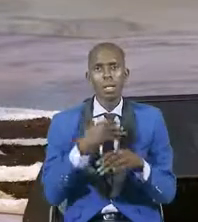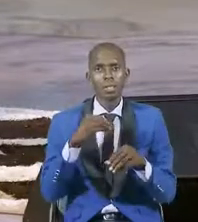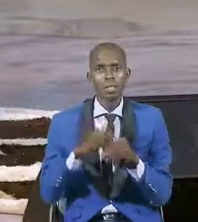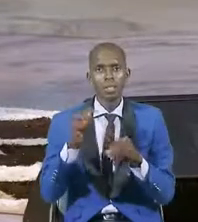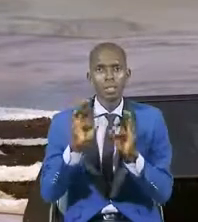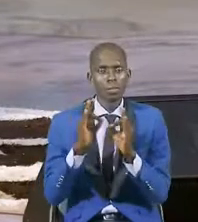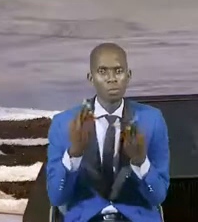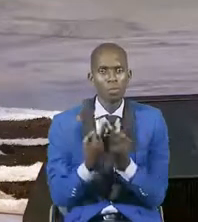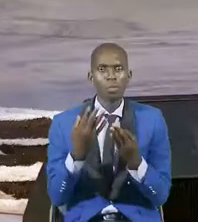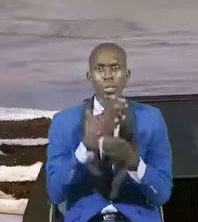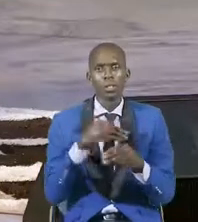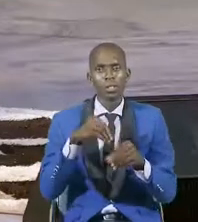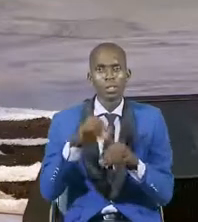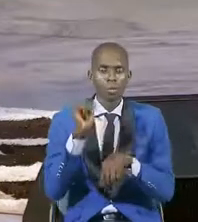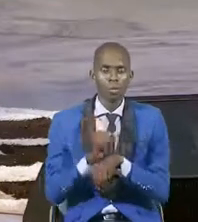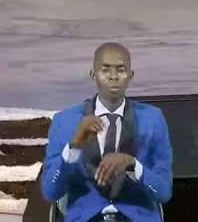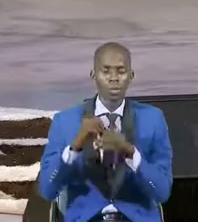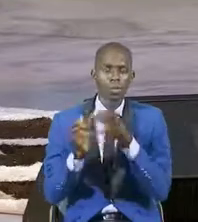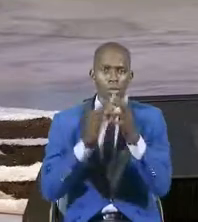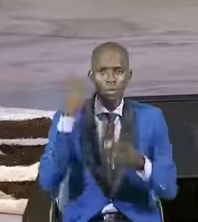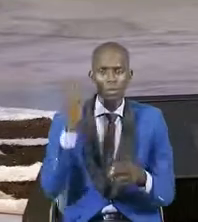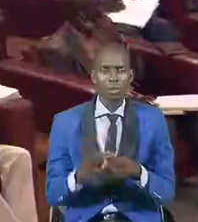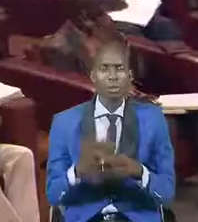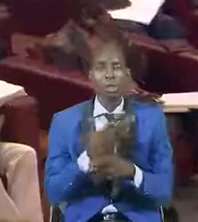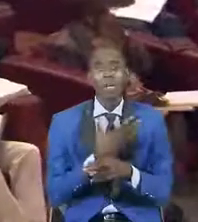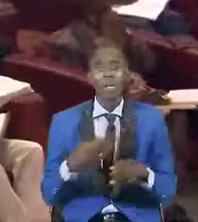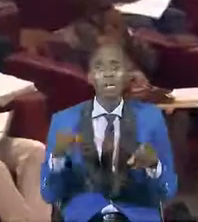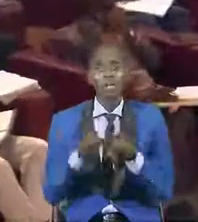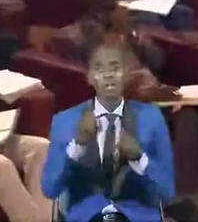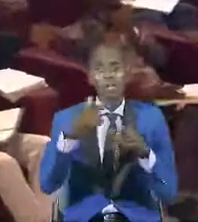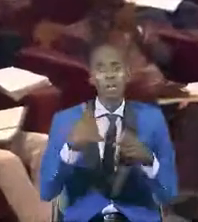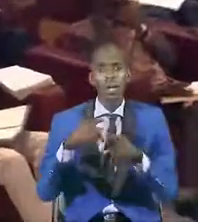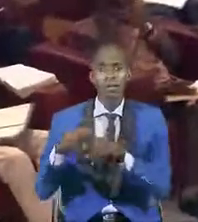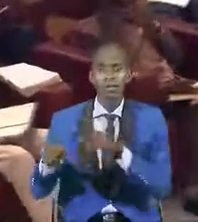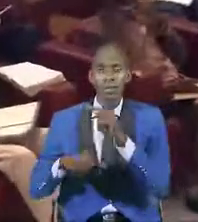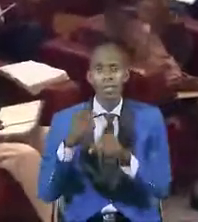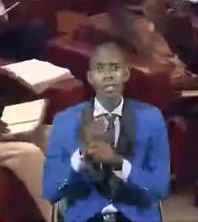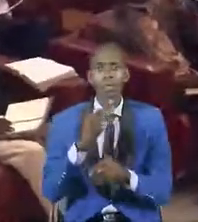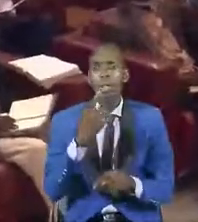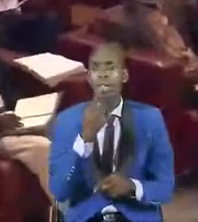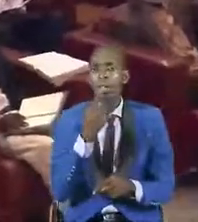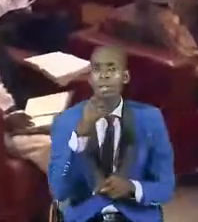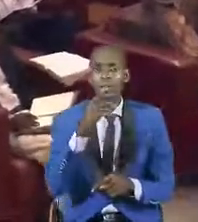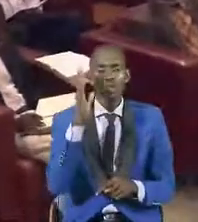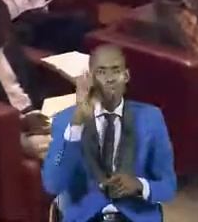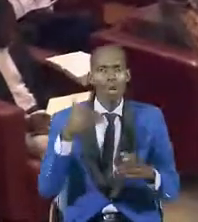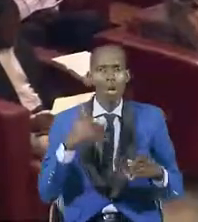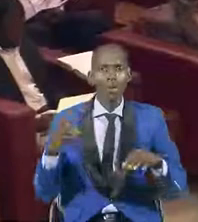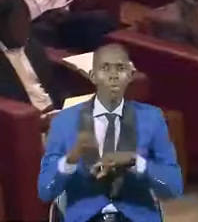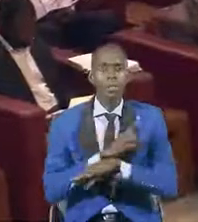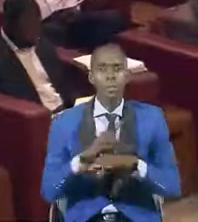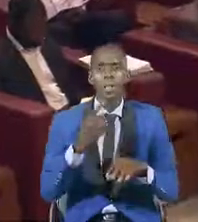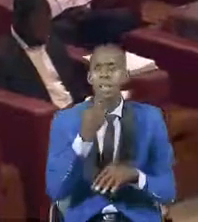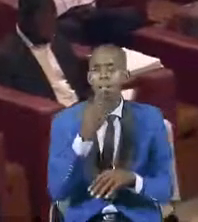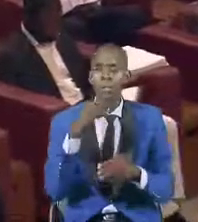la vie, et dans la famille et dans le ministère au nom de Jésus-Christ. Comme vous avez la diversité de langues, vous aurez la